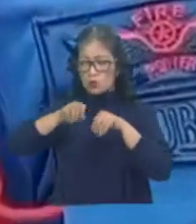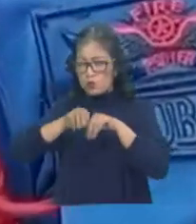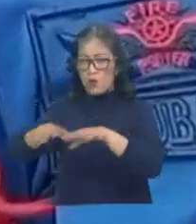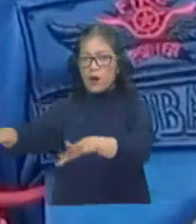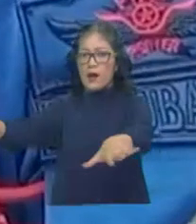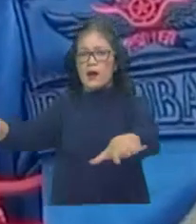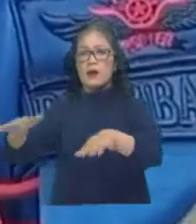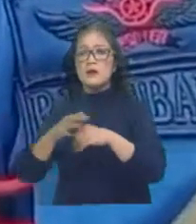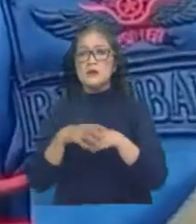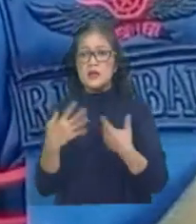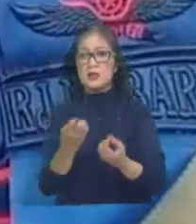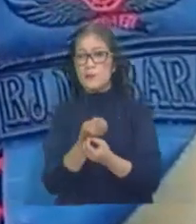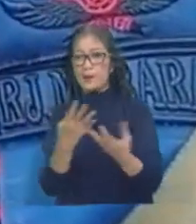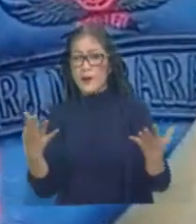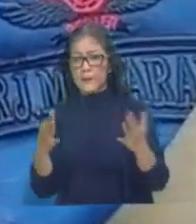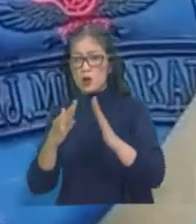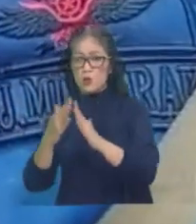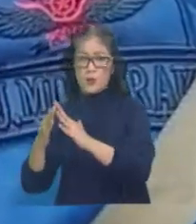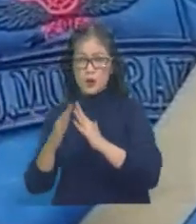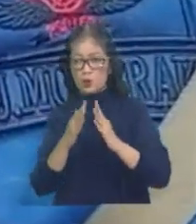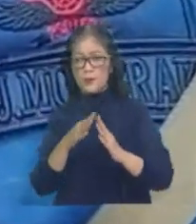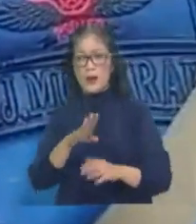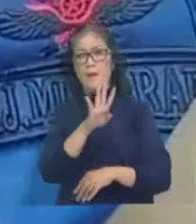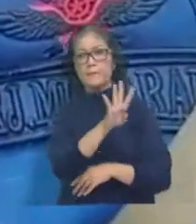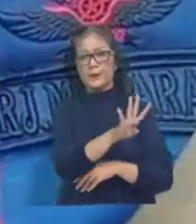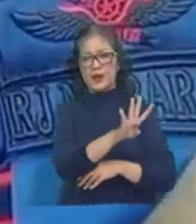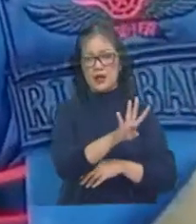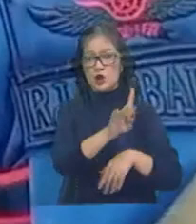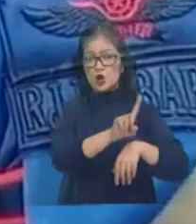Ada berapa bangunan, Bang Jani? 4 bangunan, ini toko sembako,